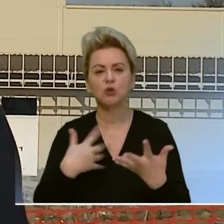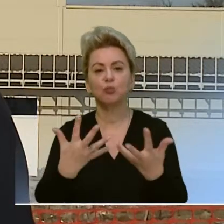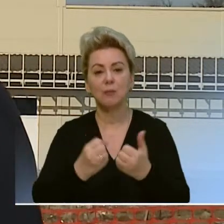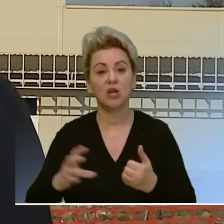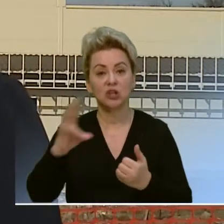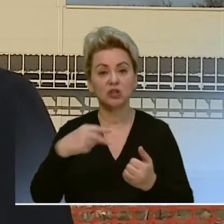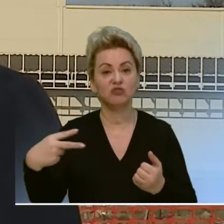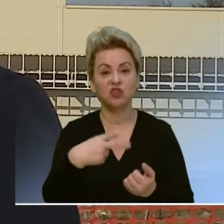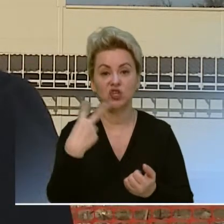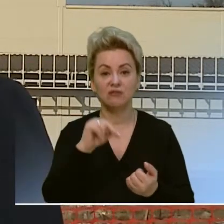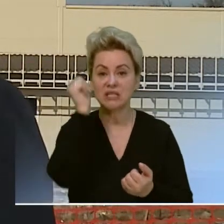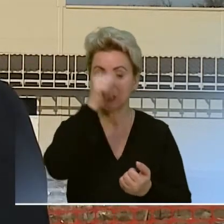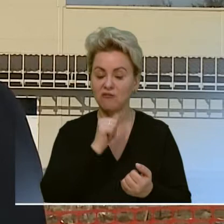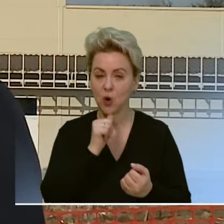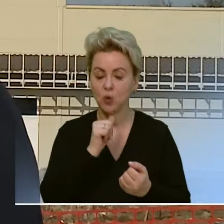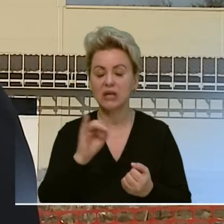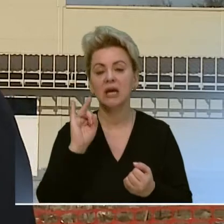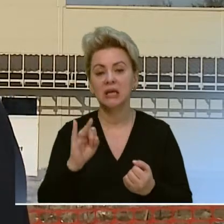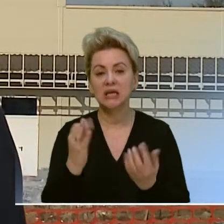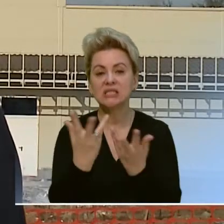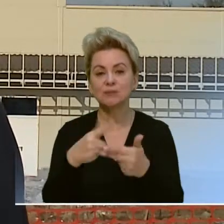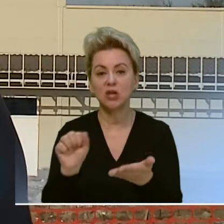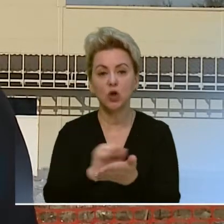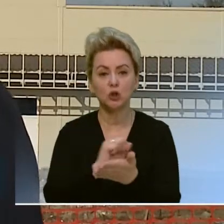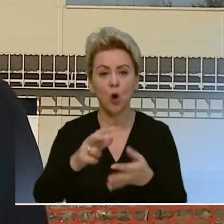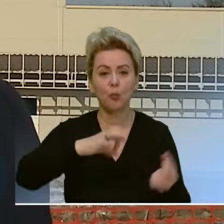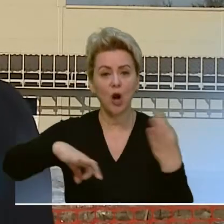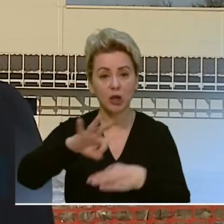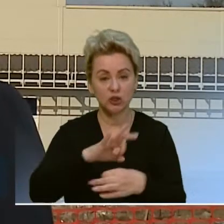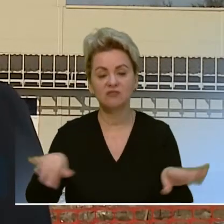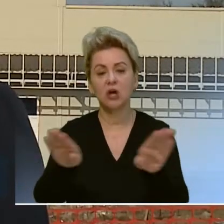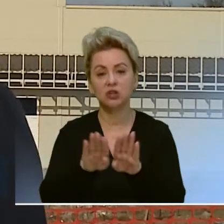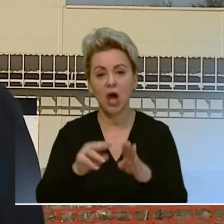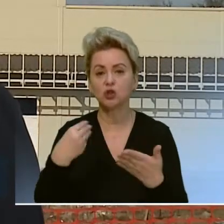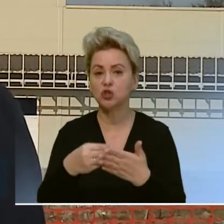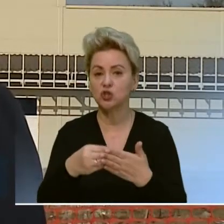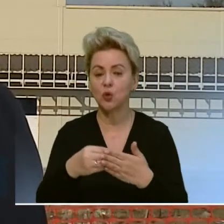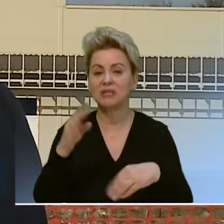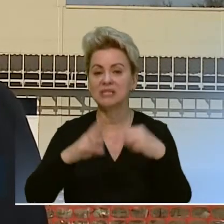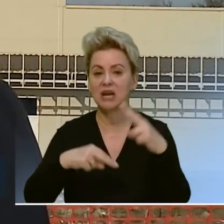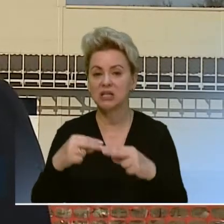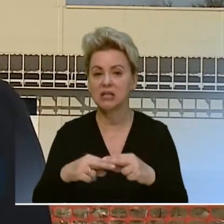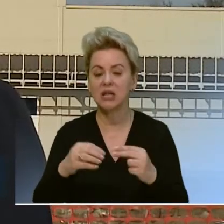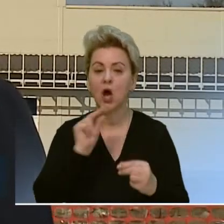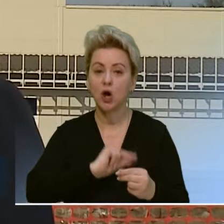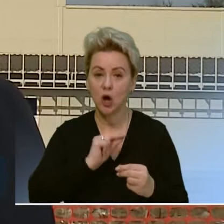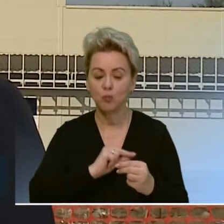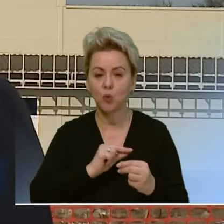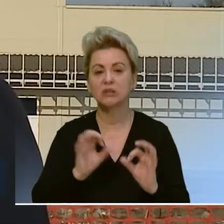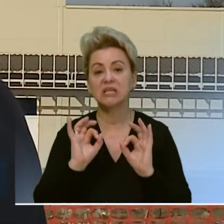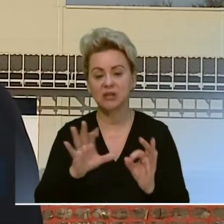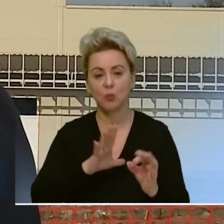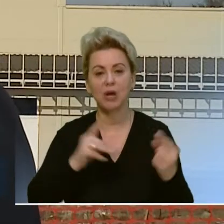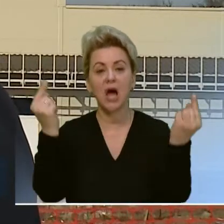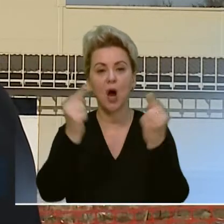получили в ноябре 2020 года. И сметная стоимость проектирования, а также стоимость строительно-монтажных работ достоверно